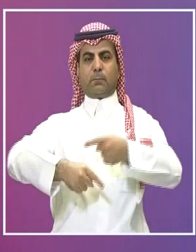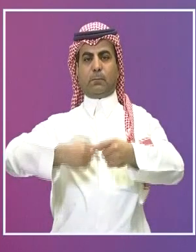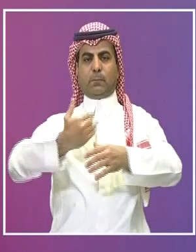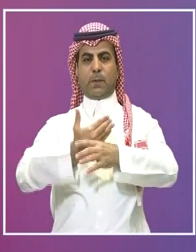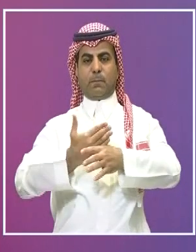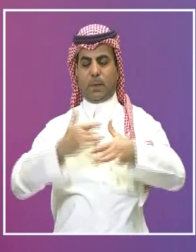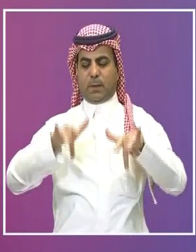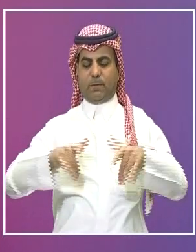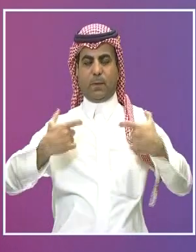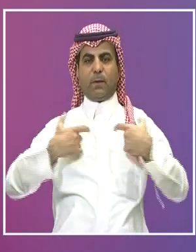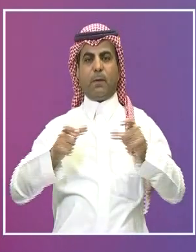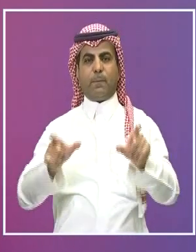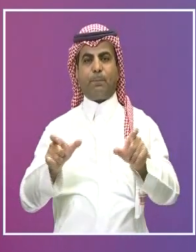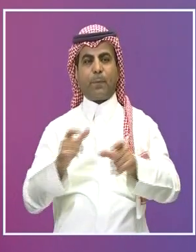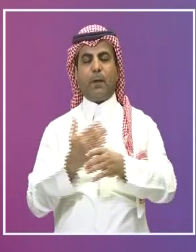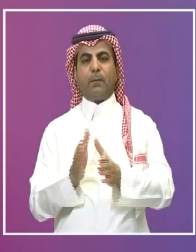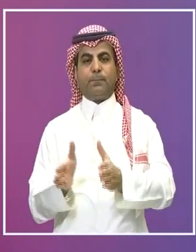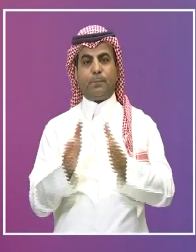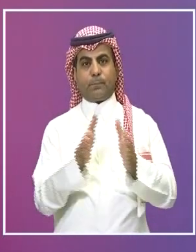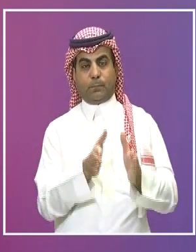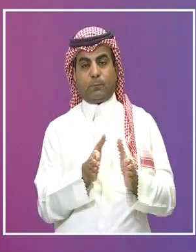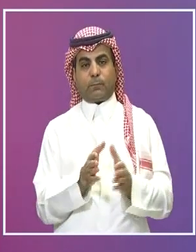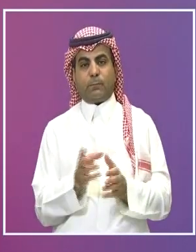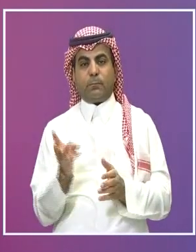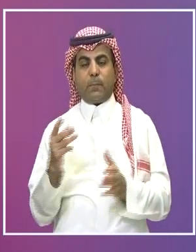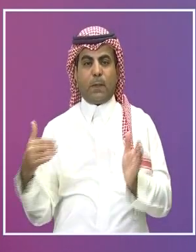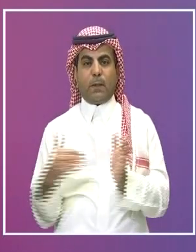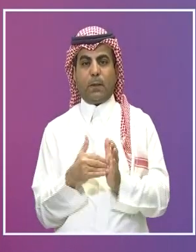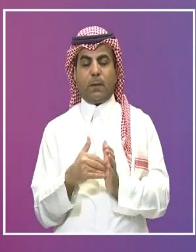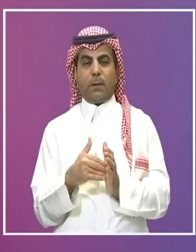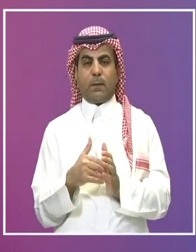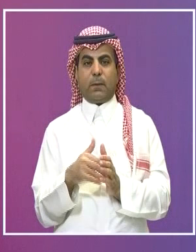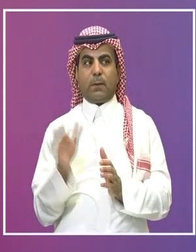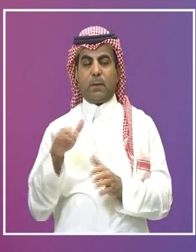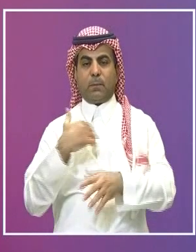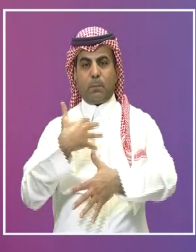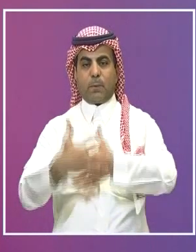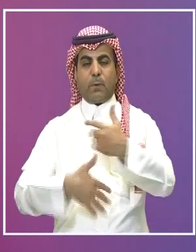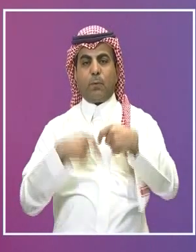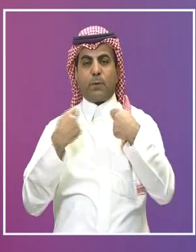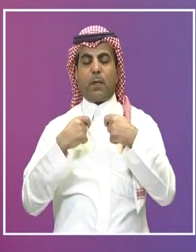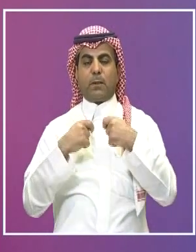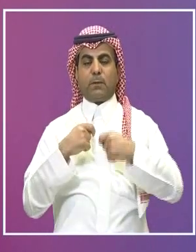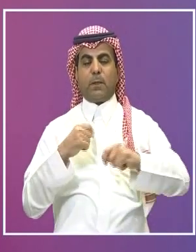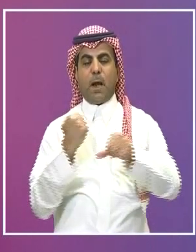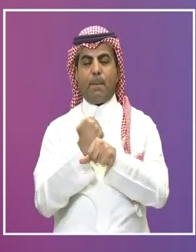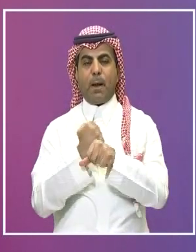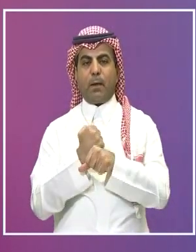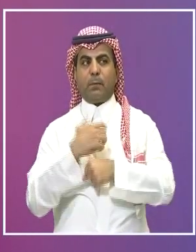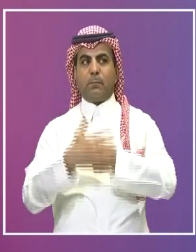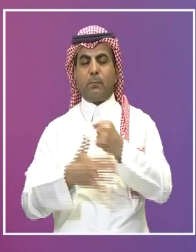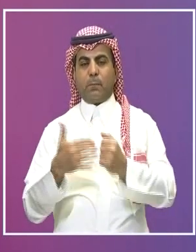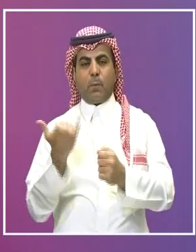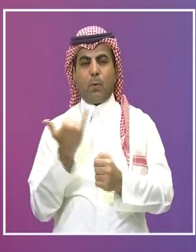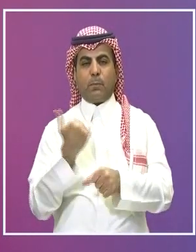الأمان الصحي في بيئة العمل. أخيرا نشير إلى أن جهود وزارة الموارد البشرية والتنمية الاجتماعية هي